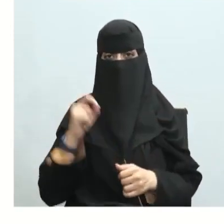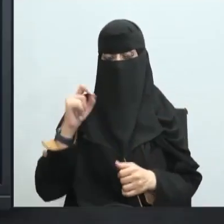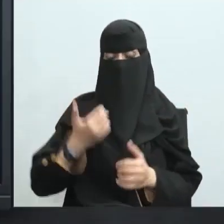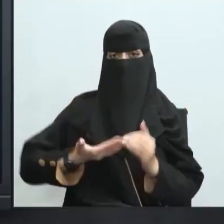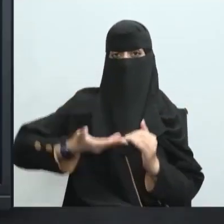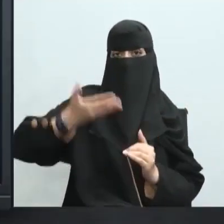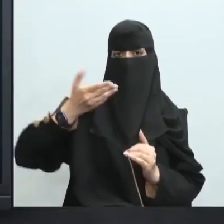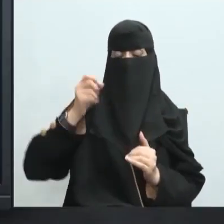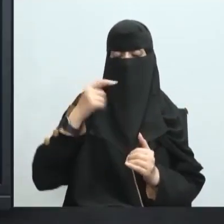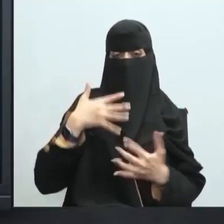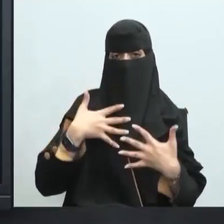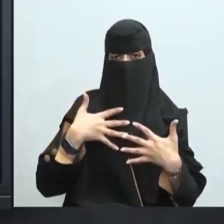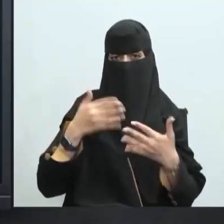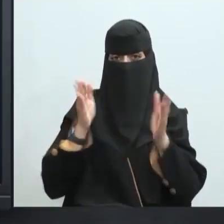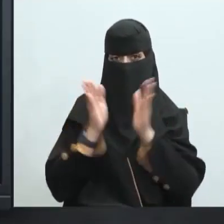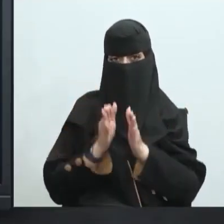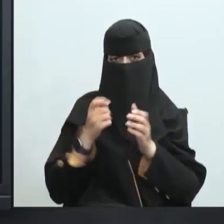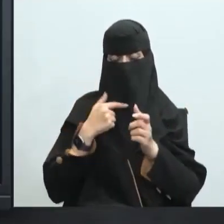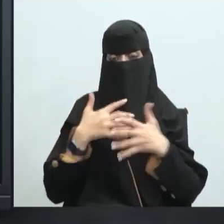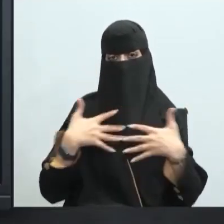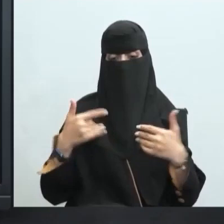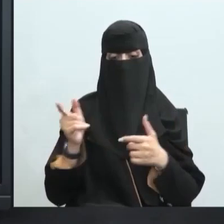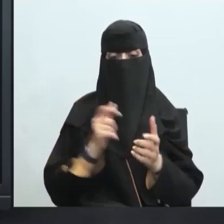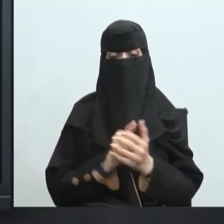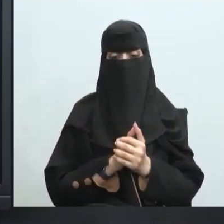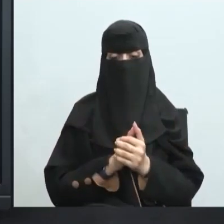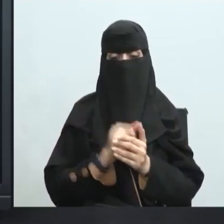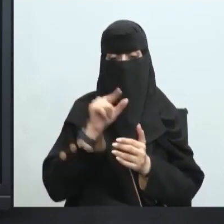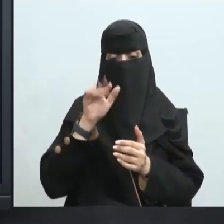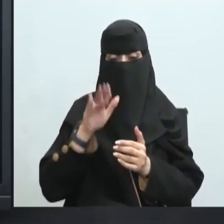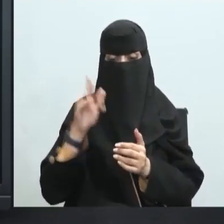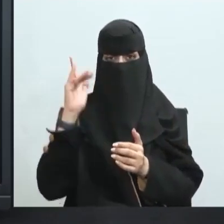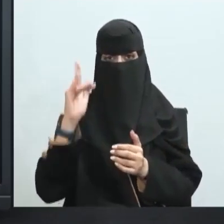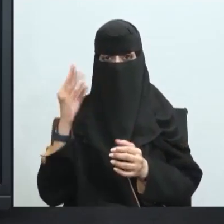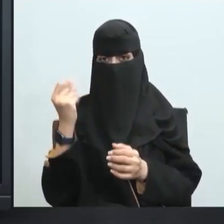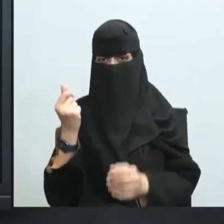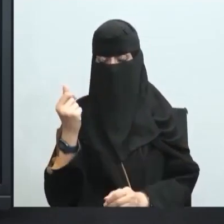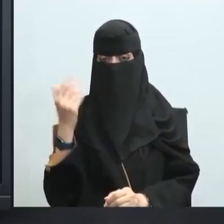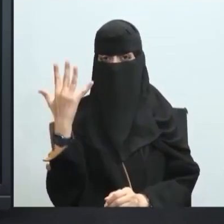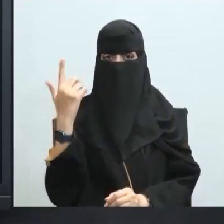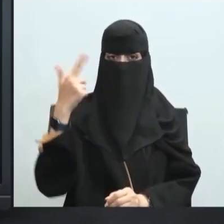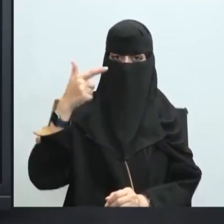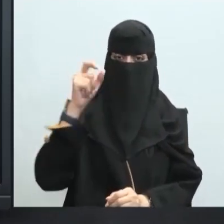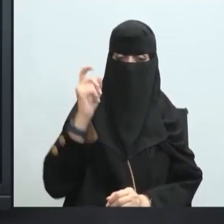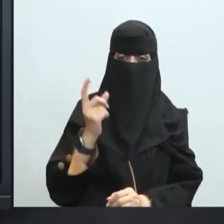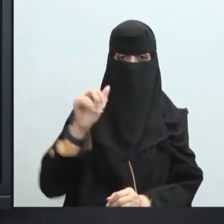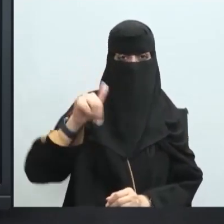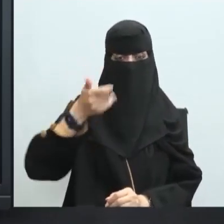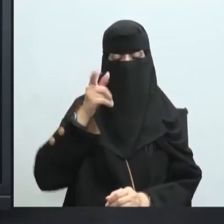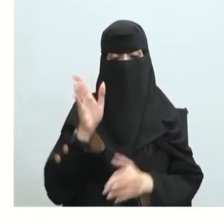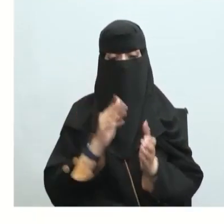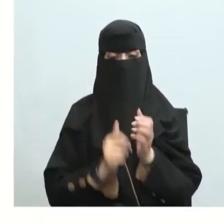وصغير ومريح هذه هنا في المنتق وايضا السعر في الاسفل هنا 75